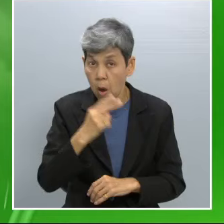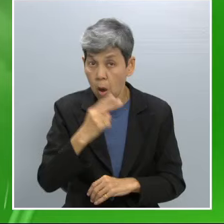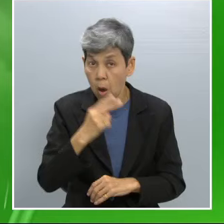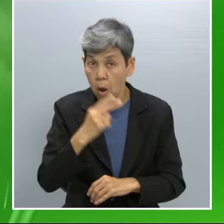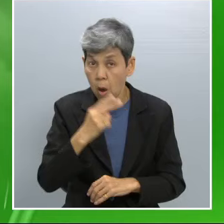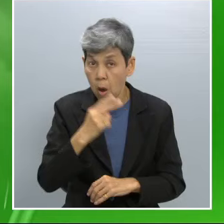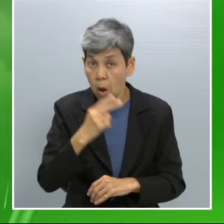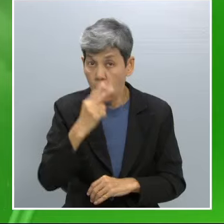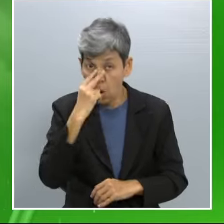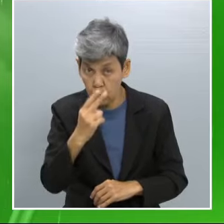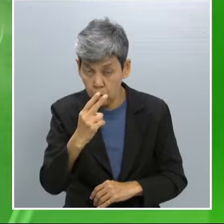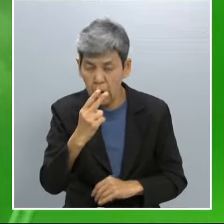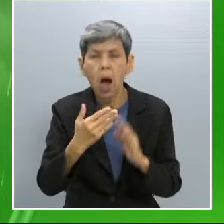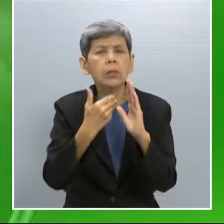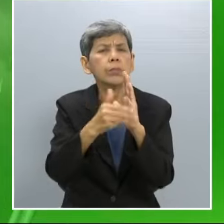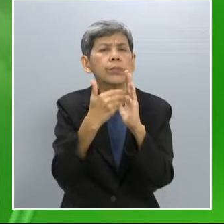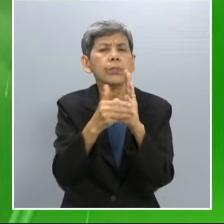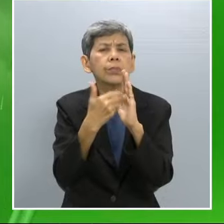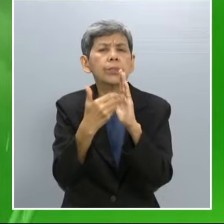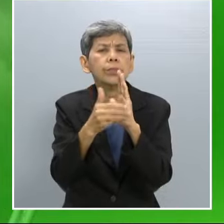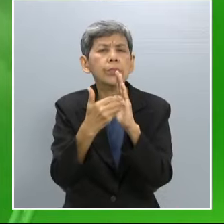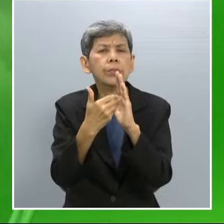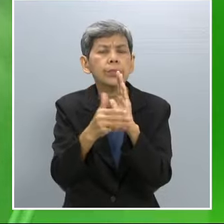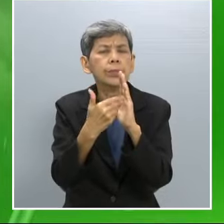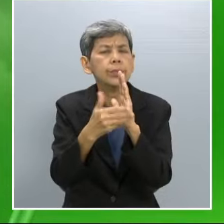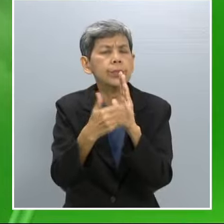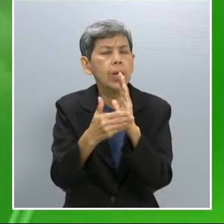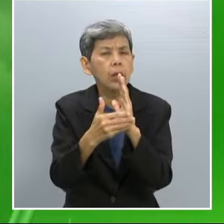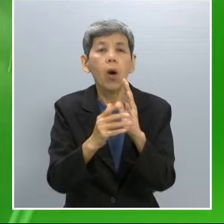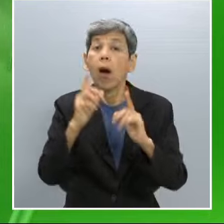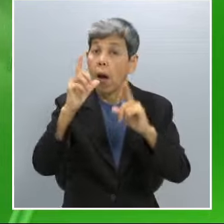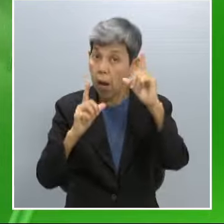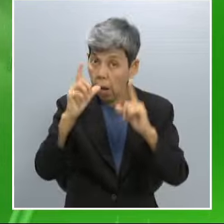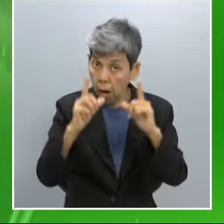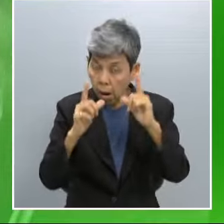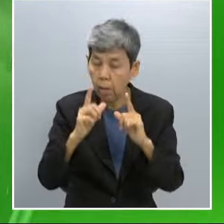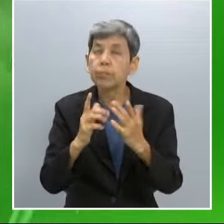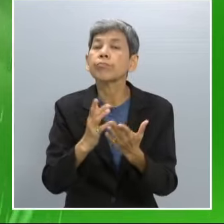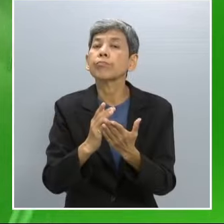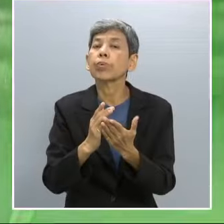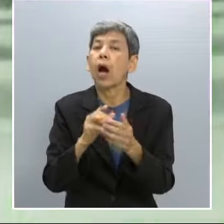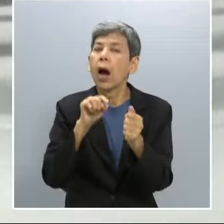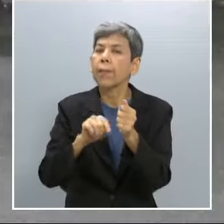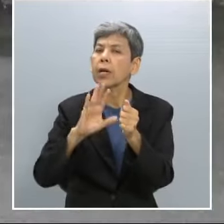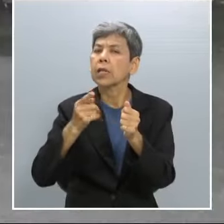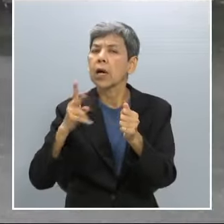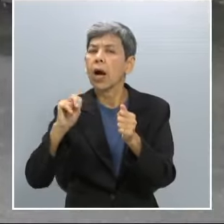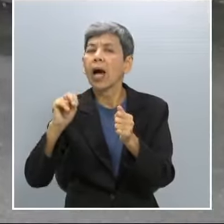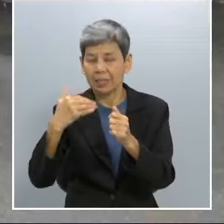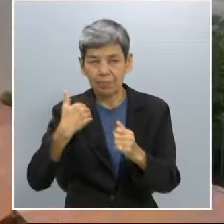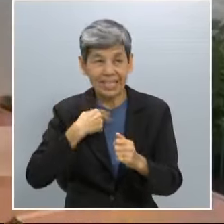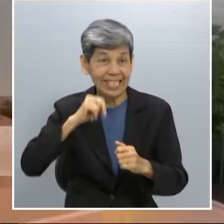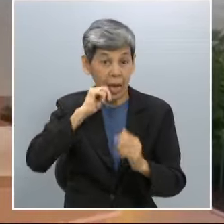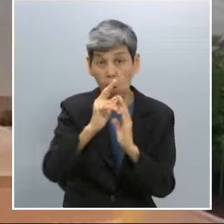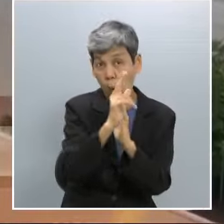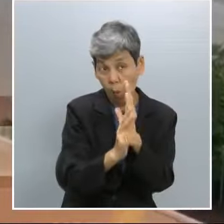ที่ที่เราติดตามอยู่ในส่วนภาคอีสานในส่วนของจังหวัดเลยเชียงคานเช้านี้ระดับน้ำแม่น้ำ